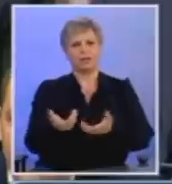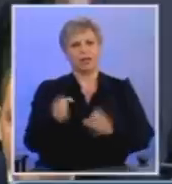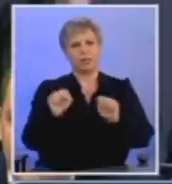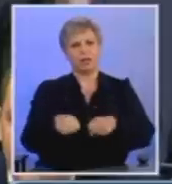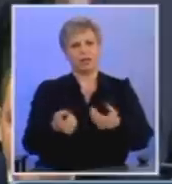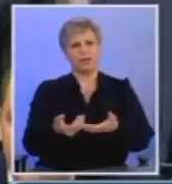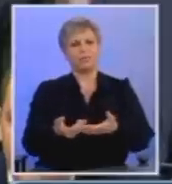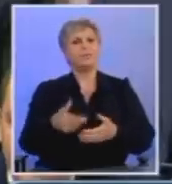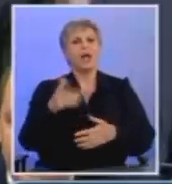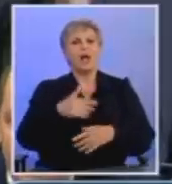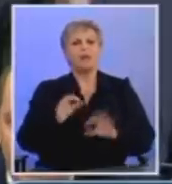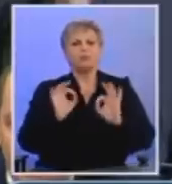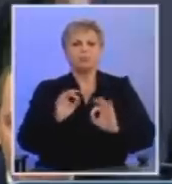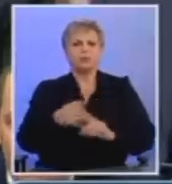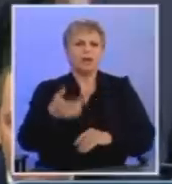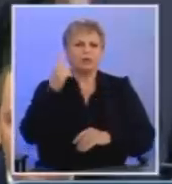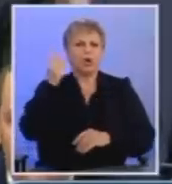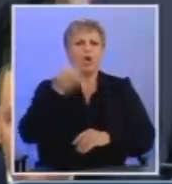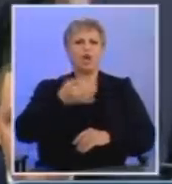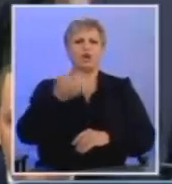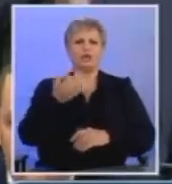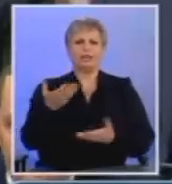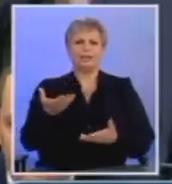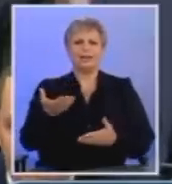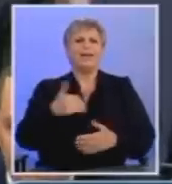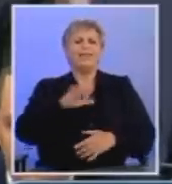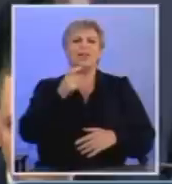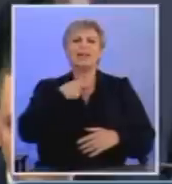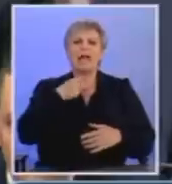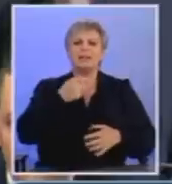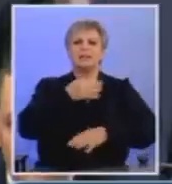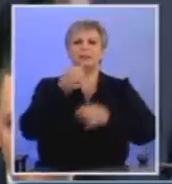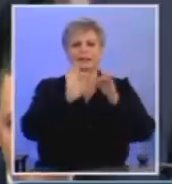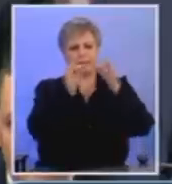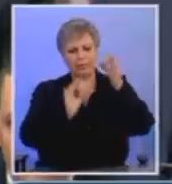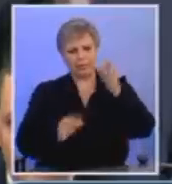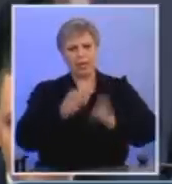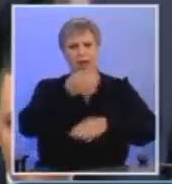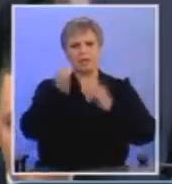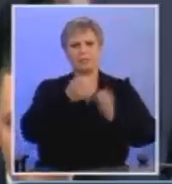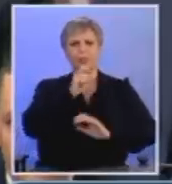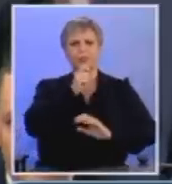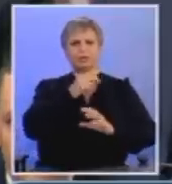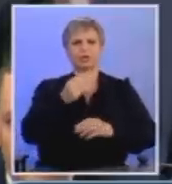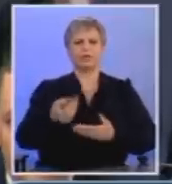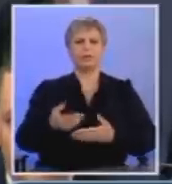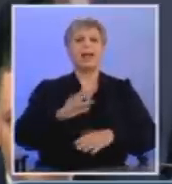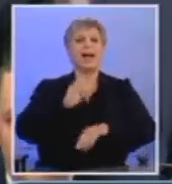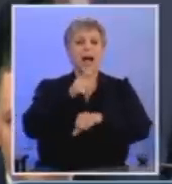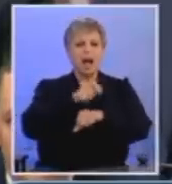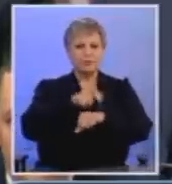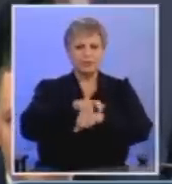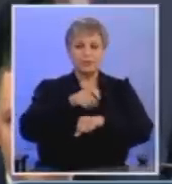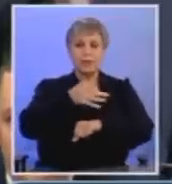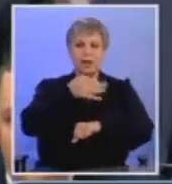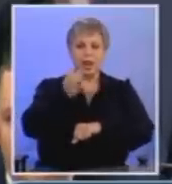λογικής, δεν χρειάζεται υψηλή πολιτική ανάλυση. Μιλάμε για προδοσία αυτής της